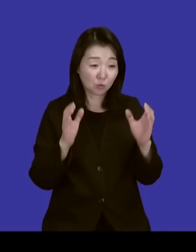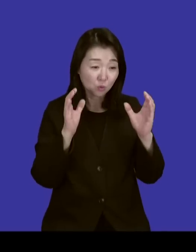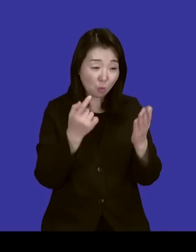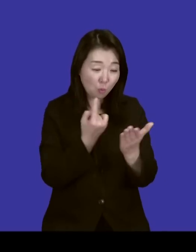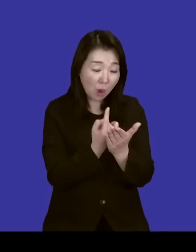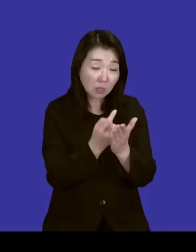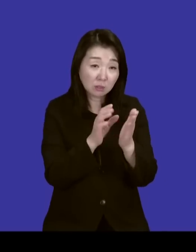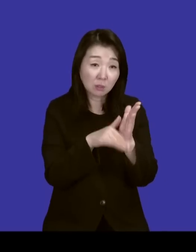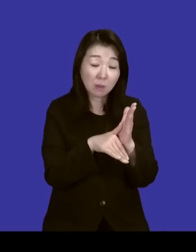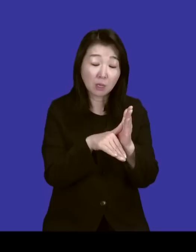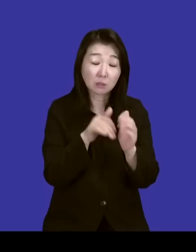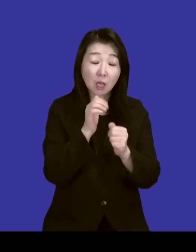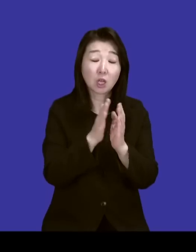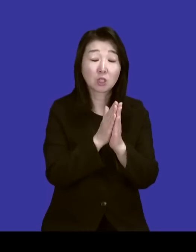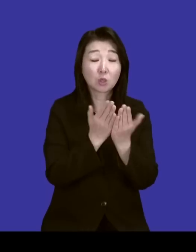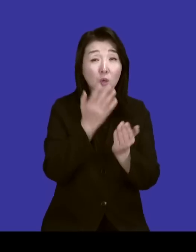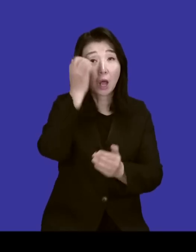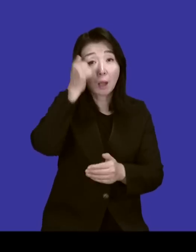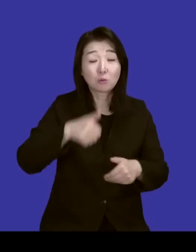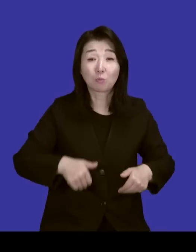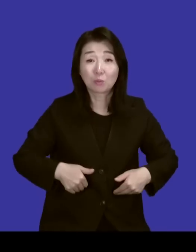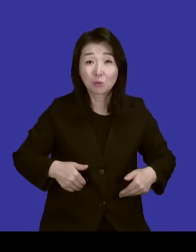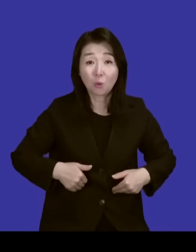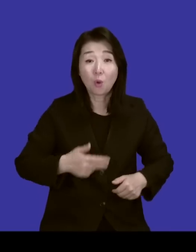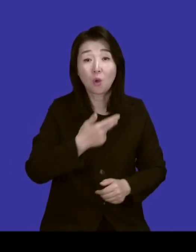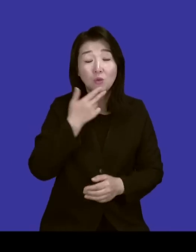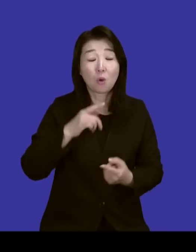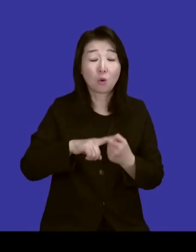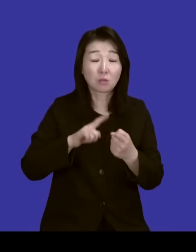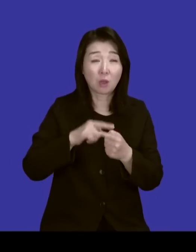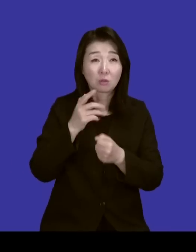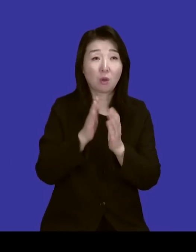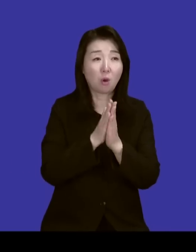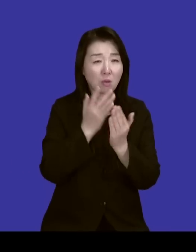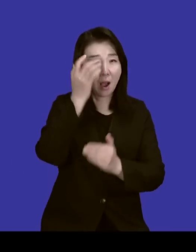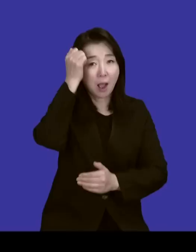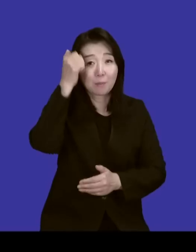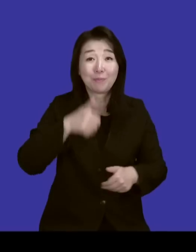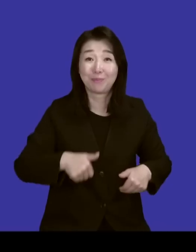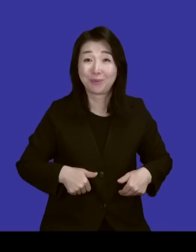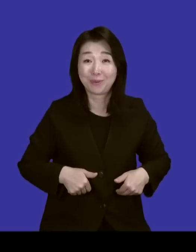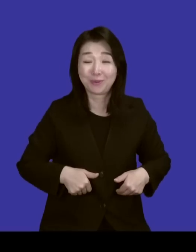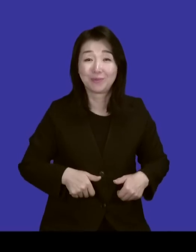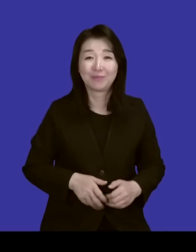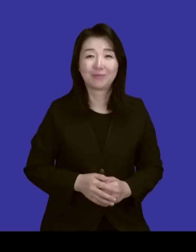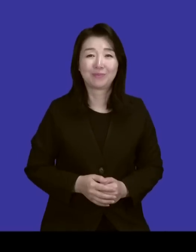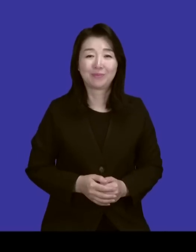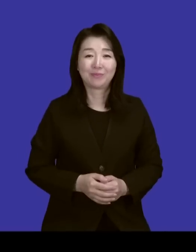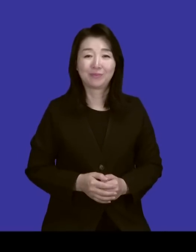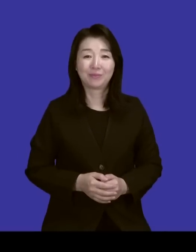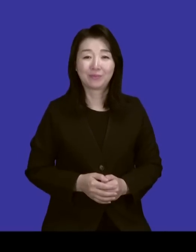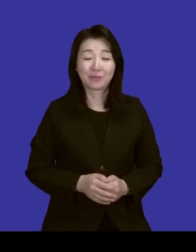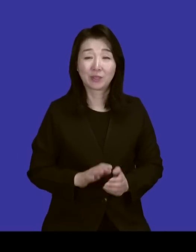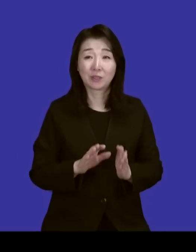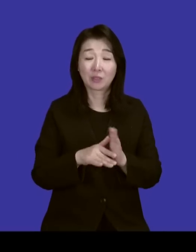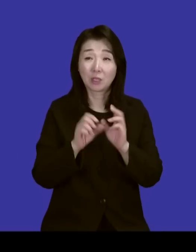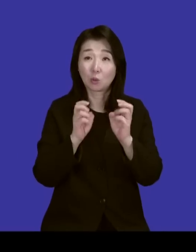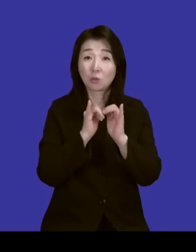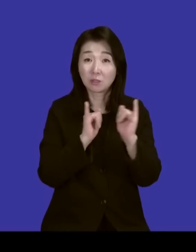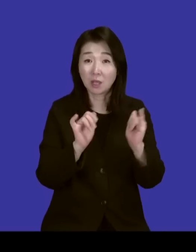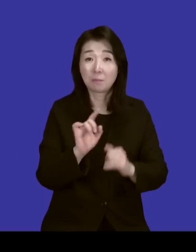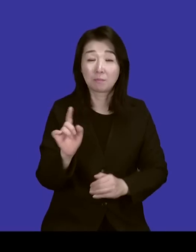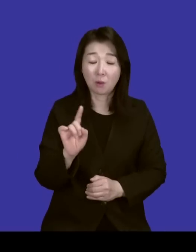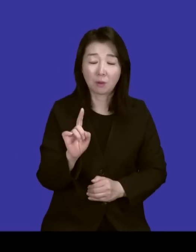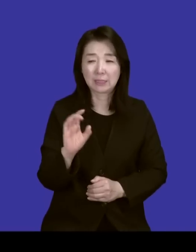성경 암송을 시켜요. 영어로. 성경 구절도 암송하고 예. 그 중에 한 선교사님이 예.